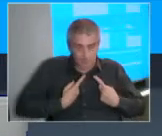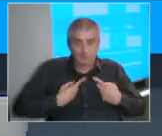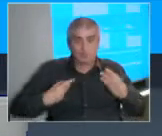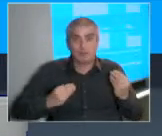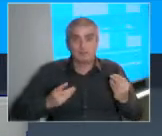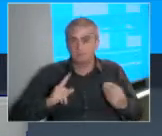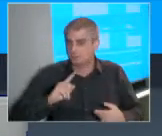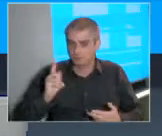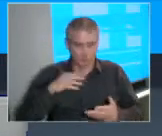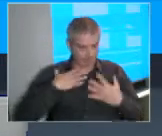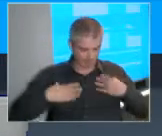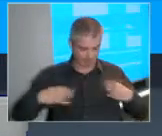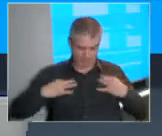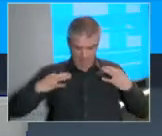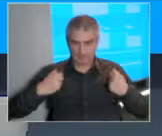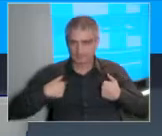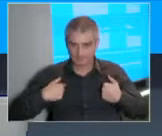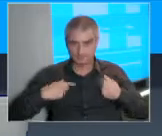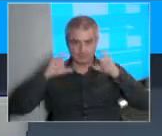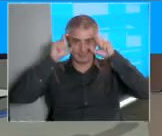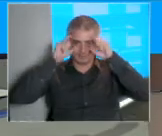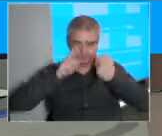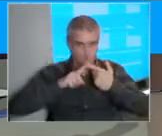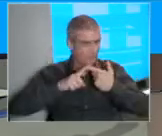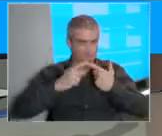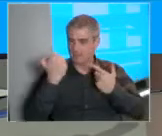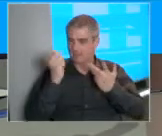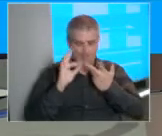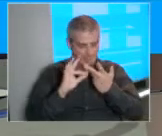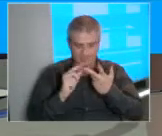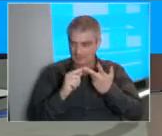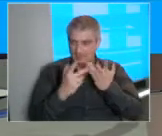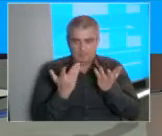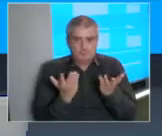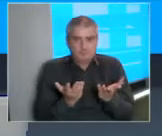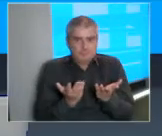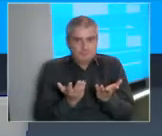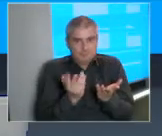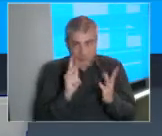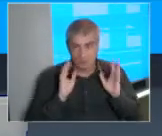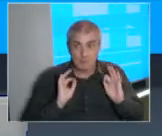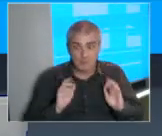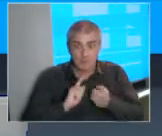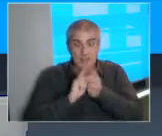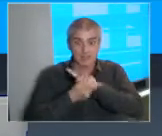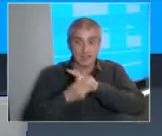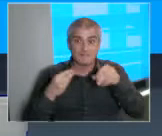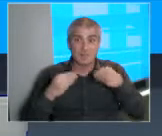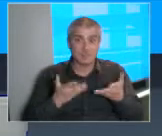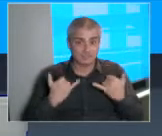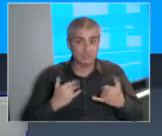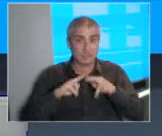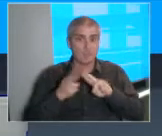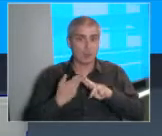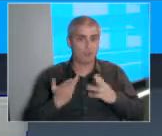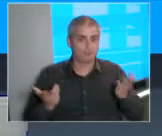אני חושב יש בכולי, בבגד, במשקפיים, בעת שאני מחזיק. יש באמת אלטרנטיבה לפלסטיק היום